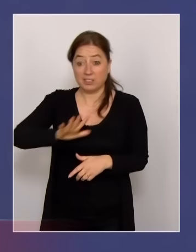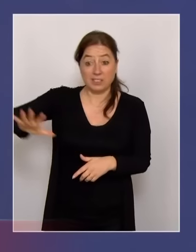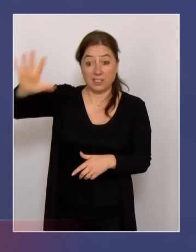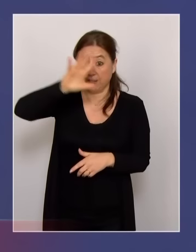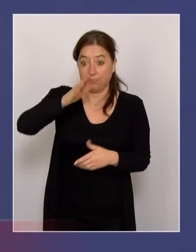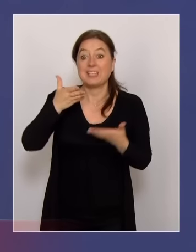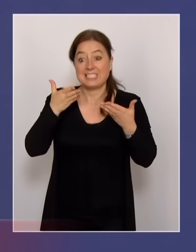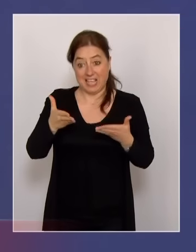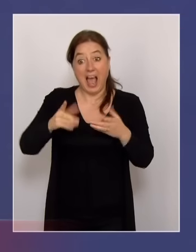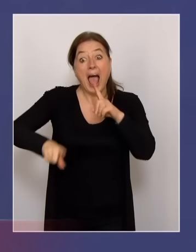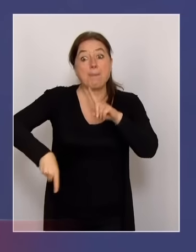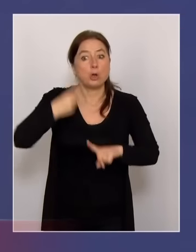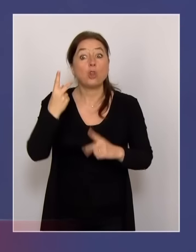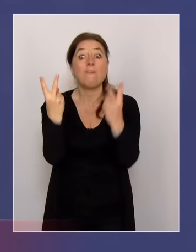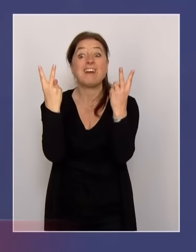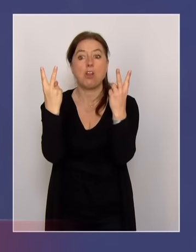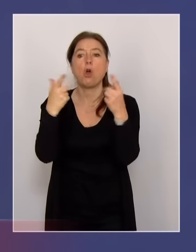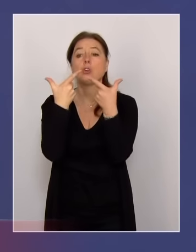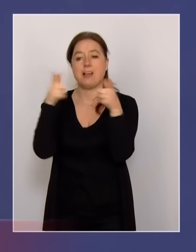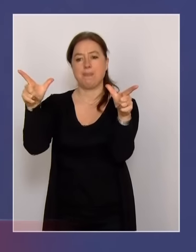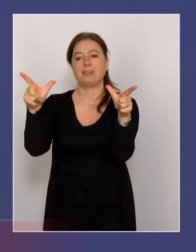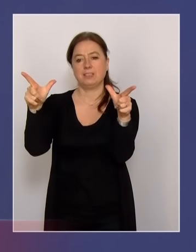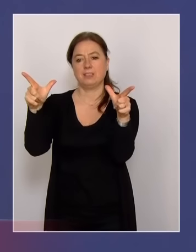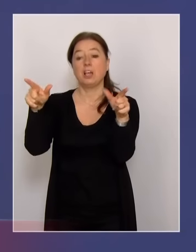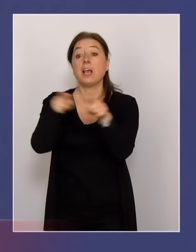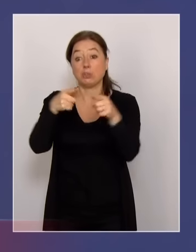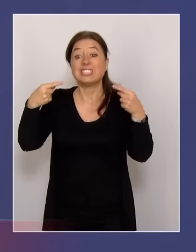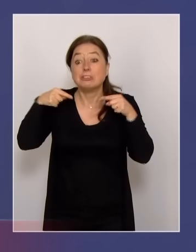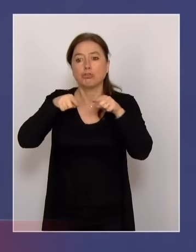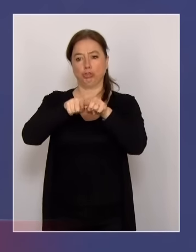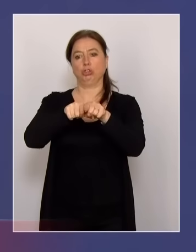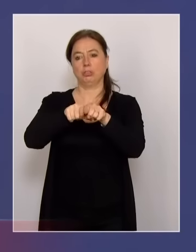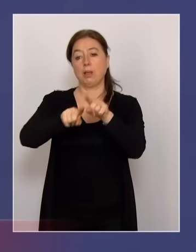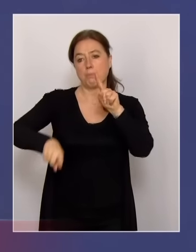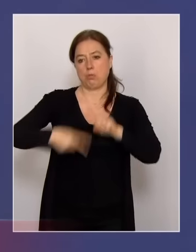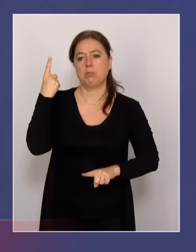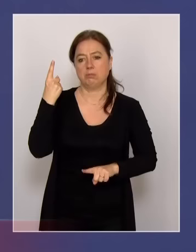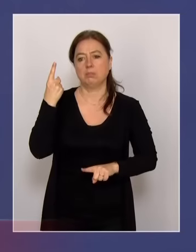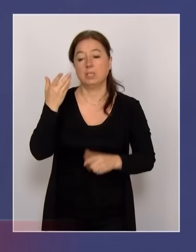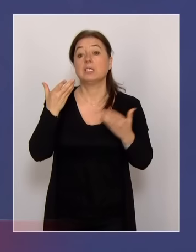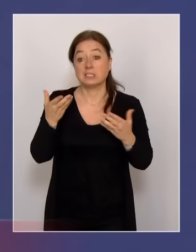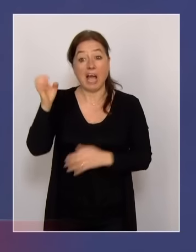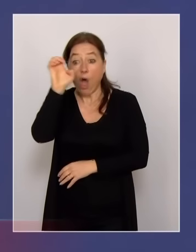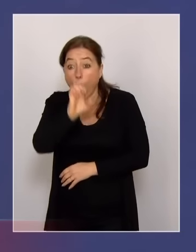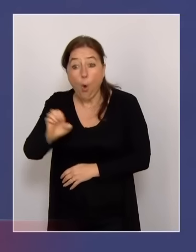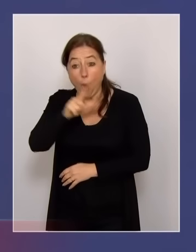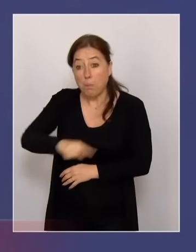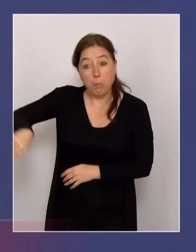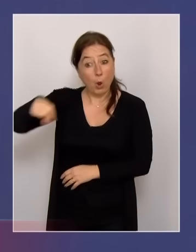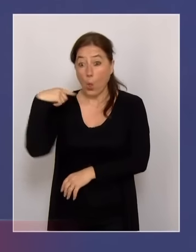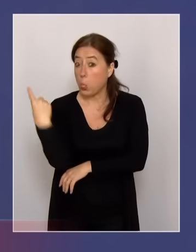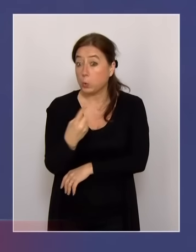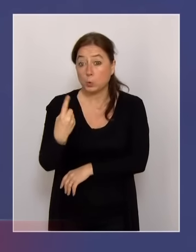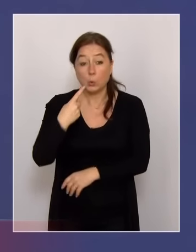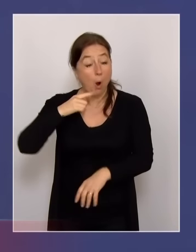unique à la liberté et à la justice nous avons toujours fait le choix de mettre l'homme au sens générique